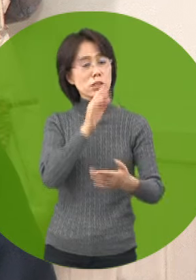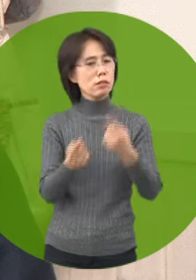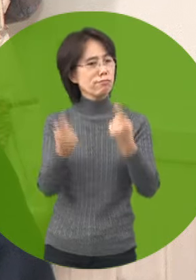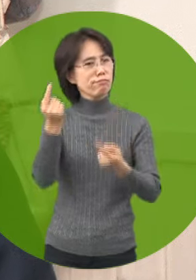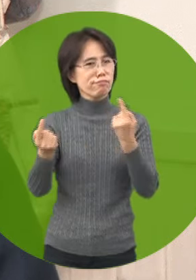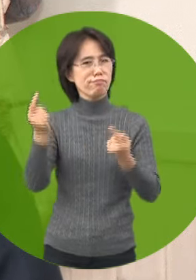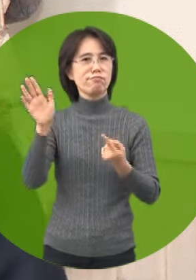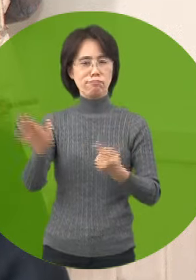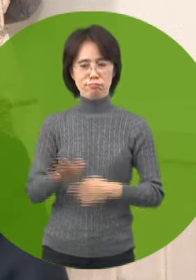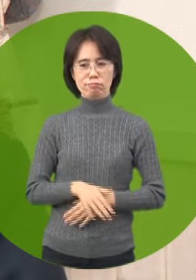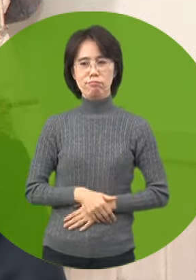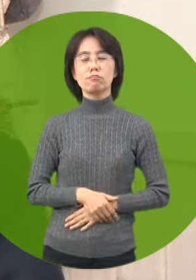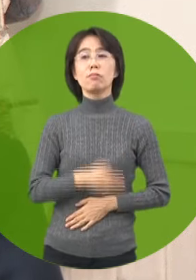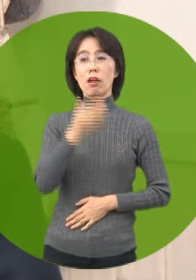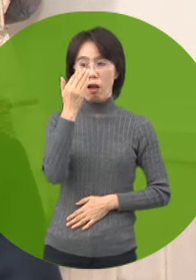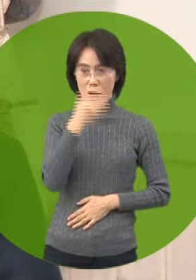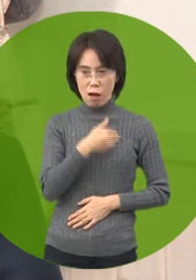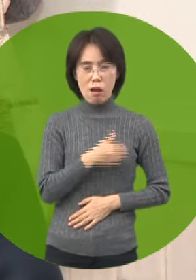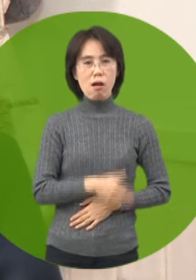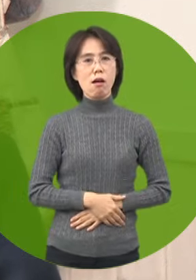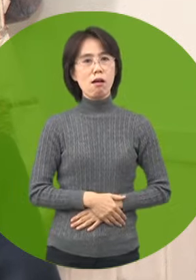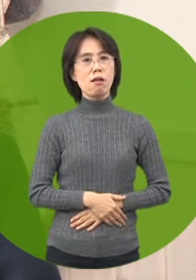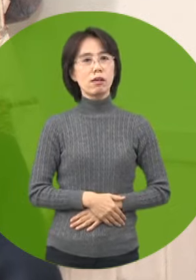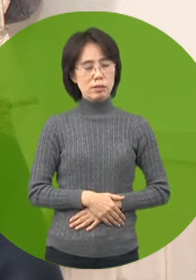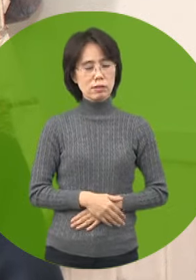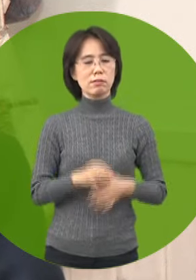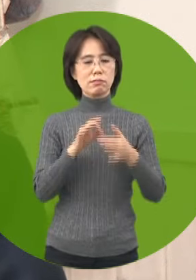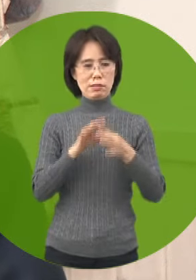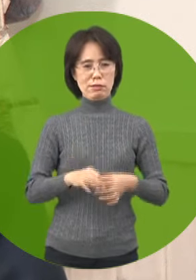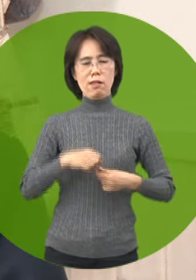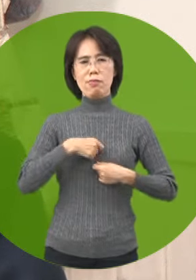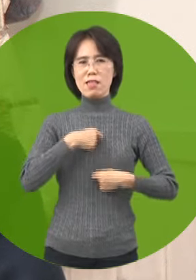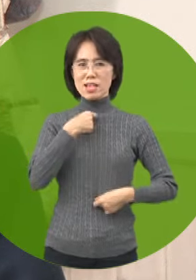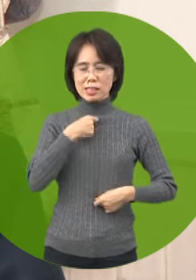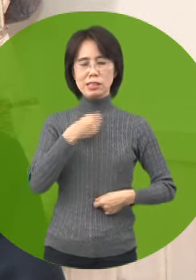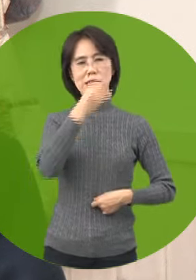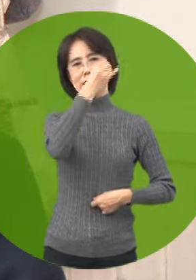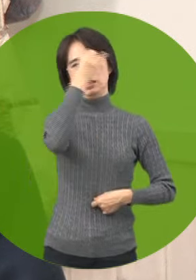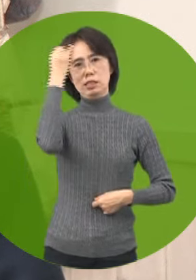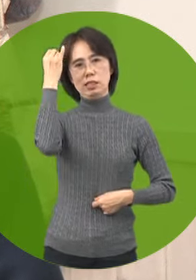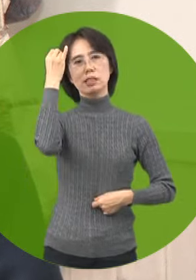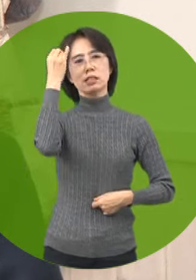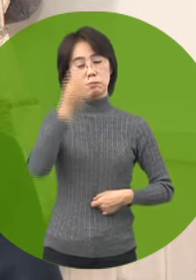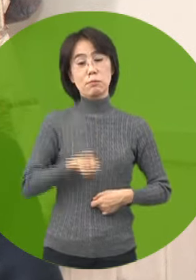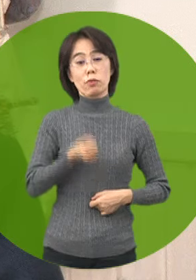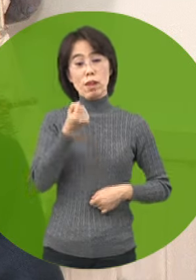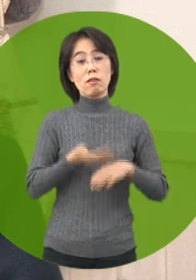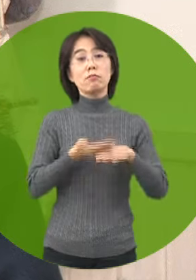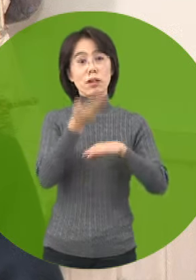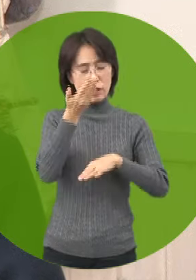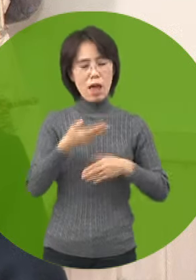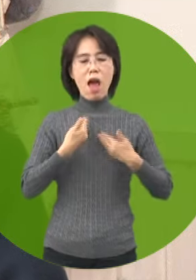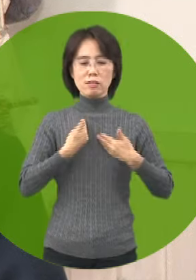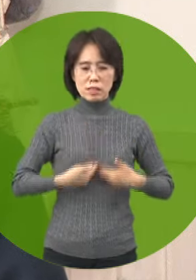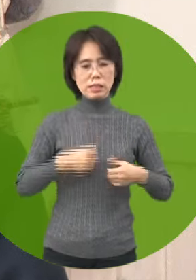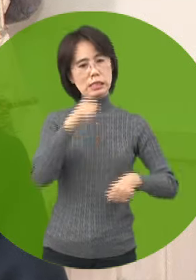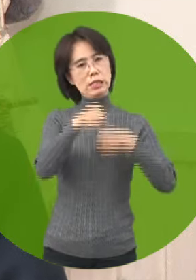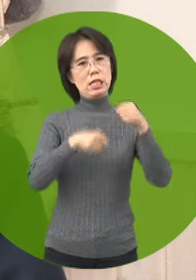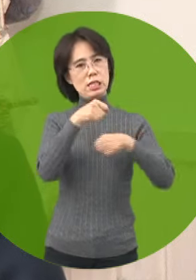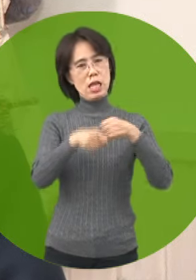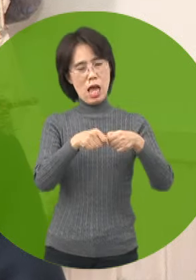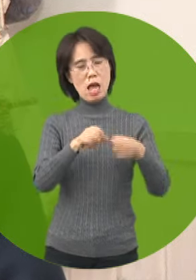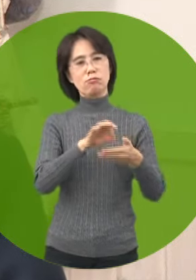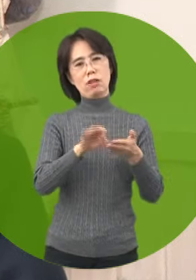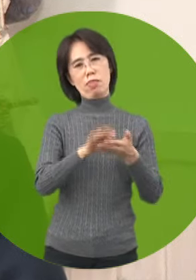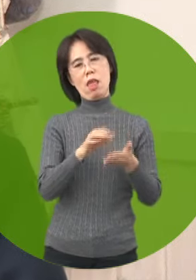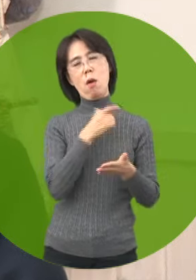か。 はい。ですから正しい知識を持って自転車を安全に利用していただきたいと思います。そうした交